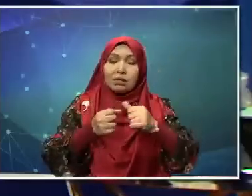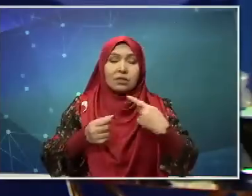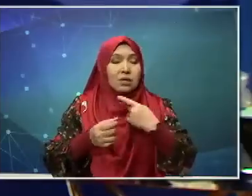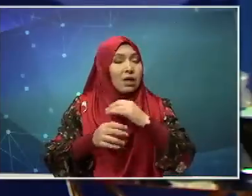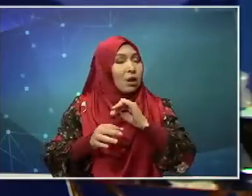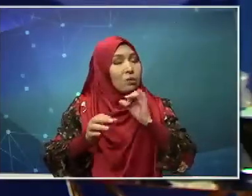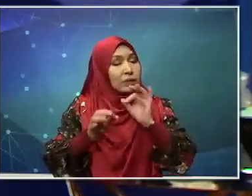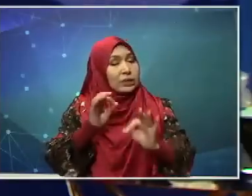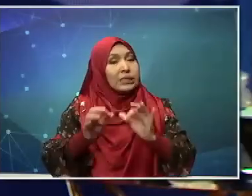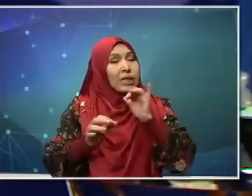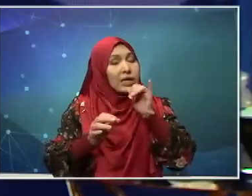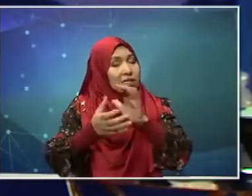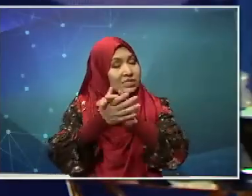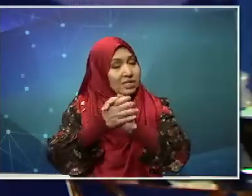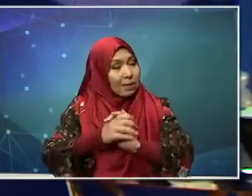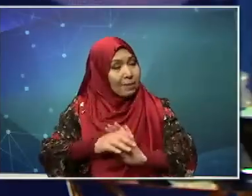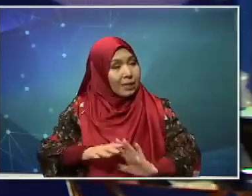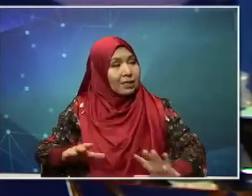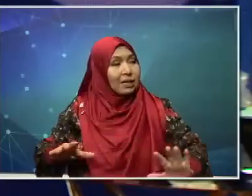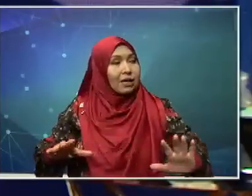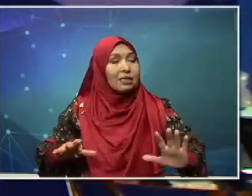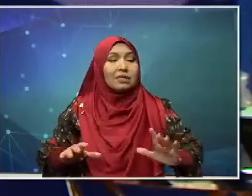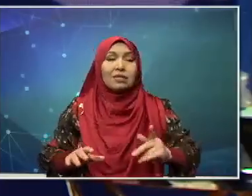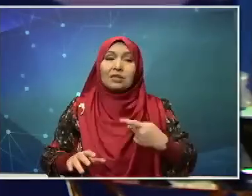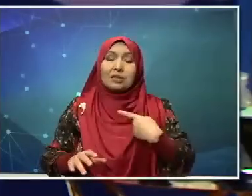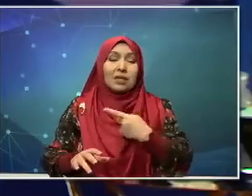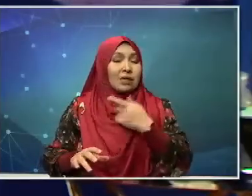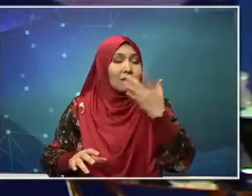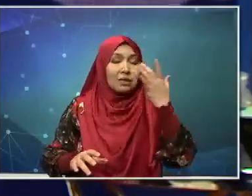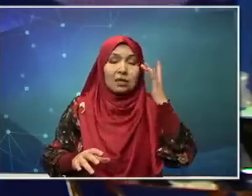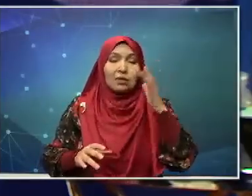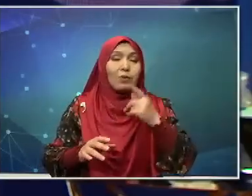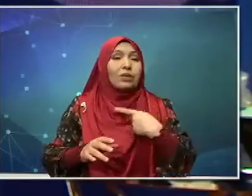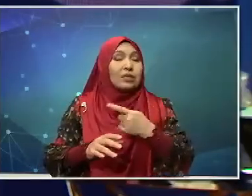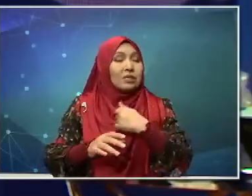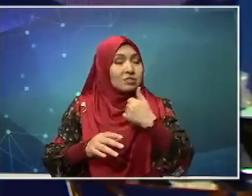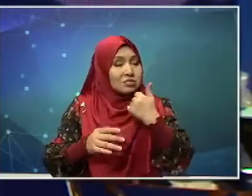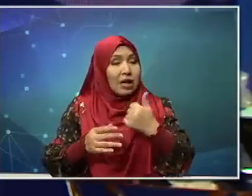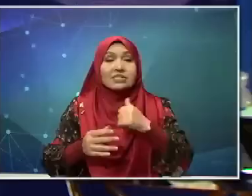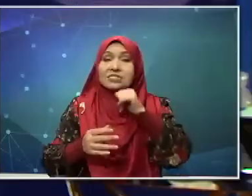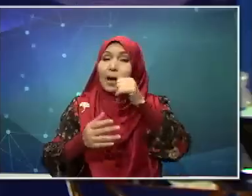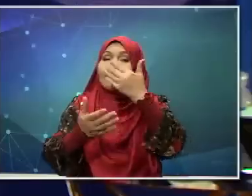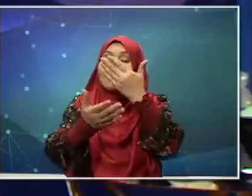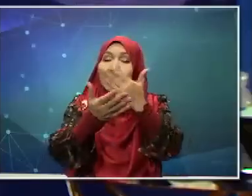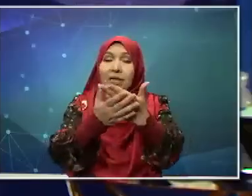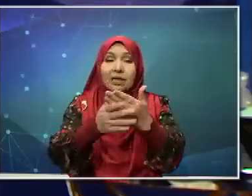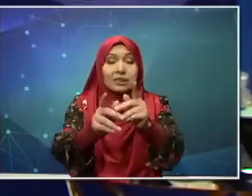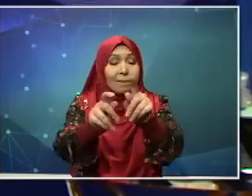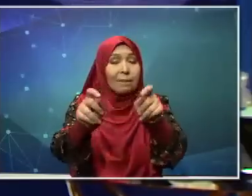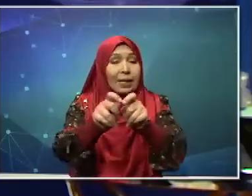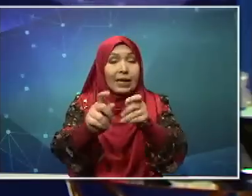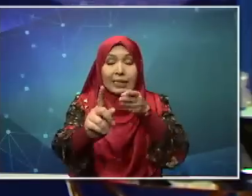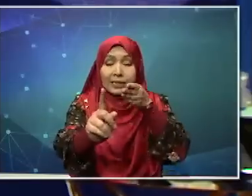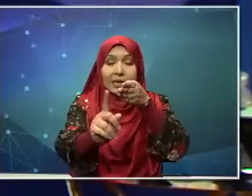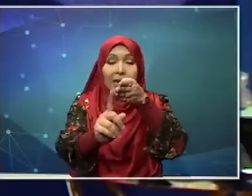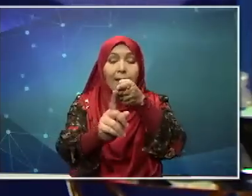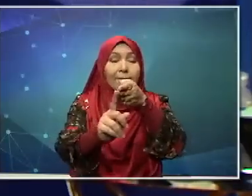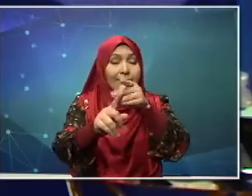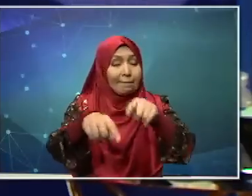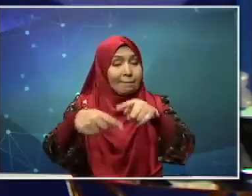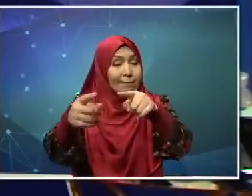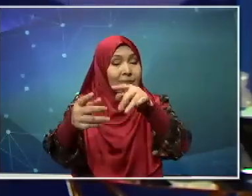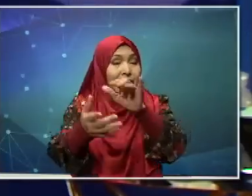sebenarnya pada bidang masih saja kita sudah pun menuju ke satu lagi destinasi besarnya Jadi kalau pabrik Kampung tubuh cukur sangat